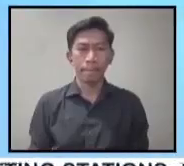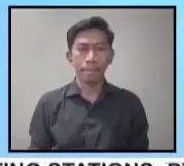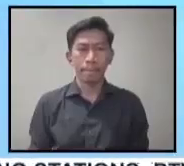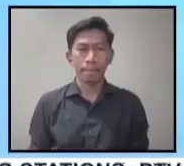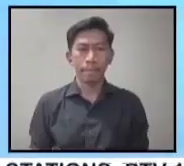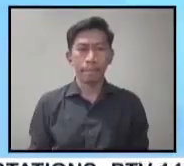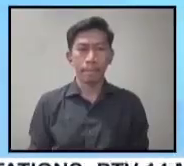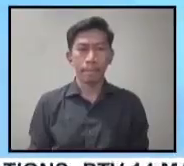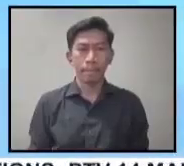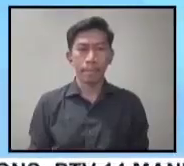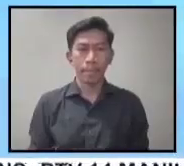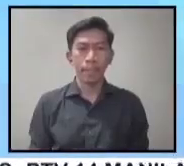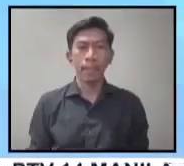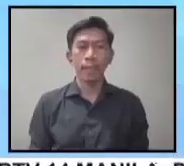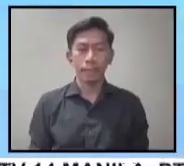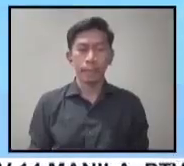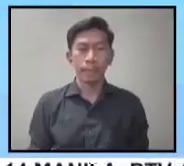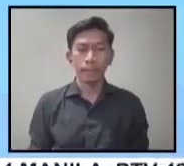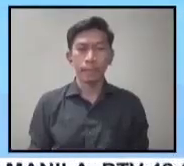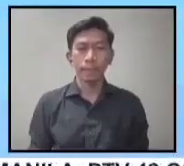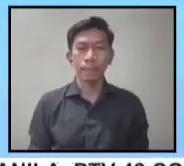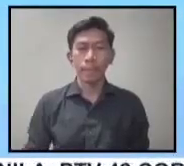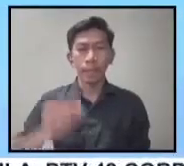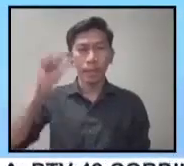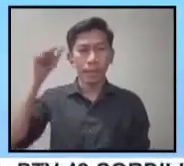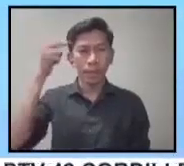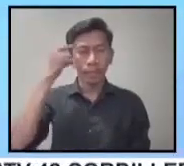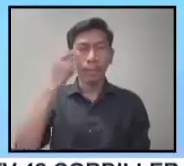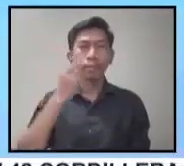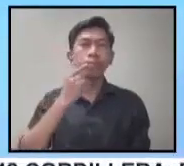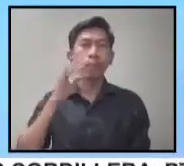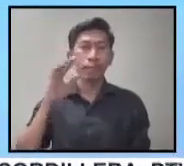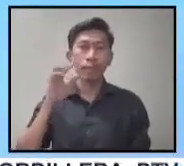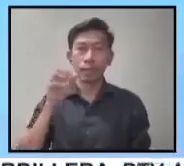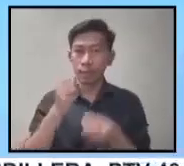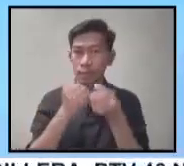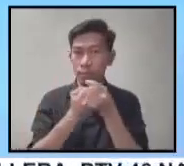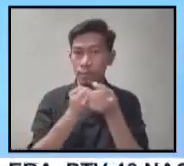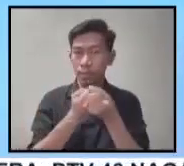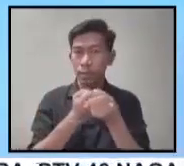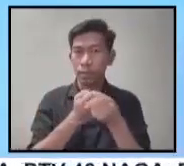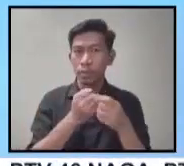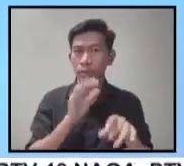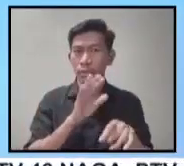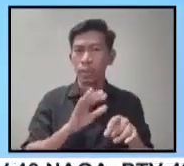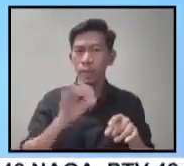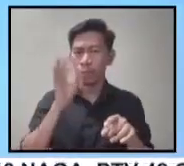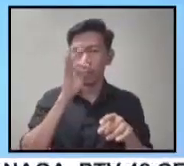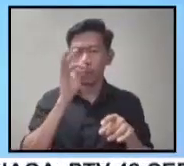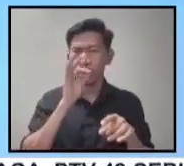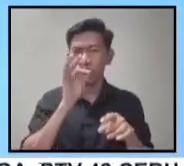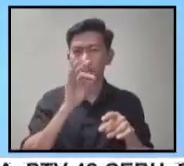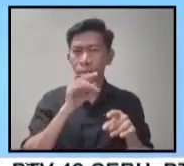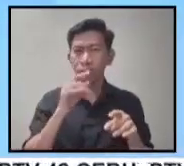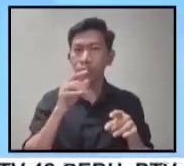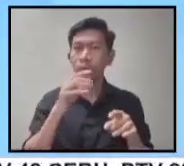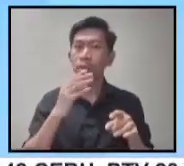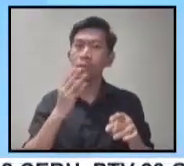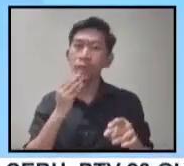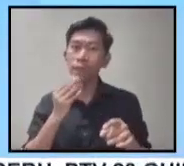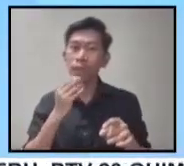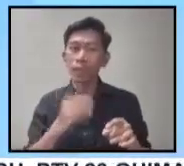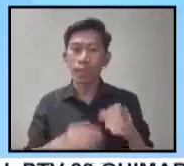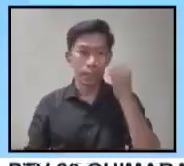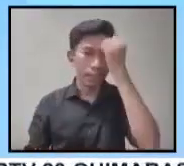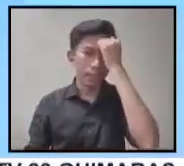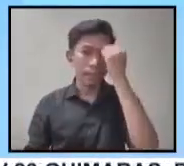Tiniyak ng gobyerno ang tulong sa mga Pilipinong naiipit sa gulo ng Israel at Hamas. Nakahanda na rin ang ayuda ng pamahalaan para